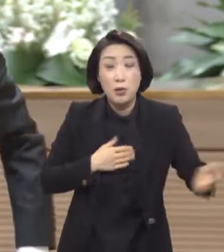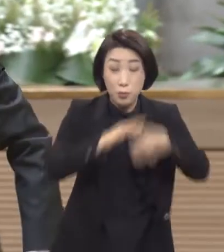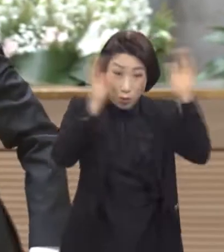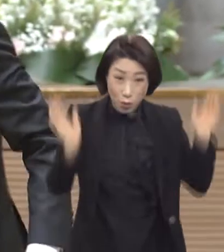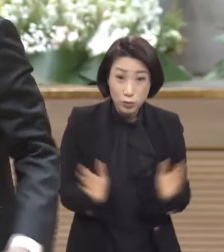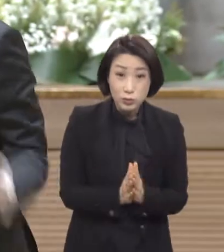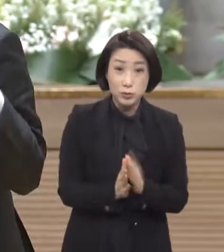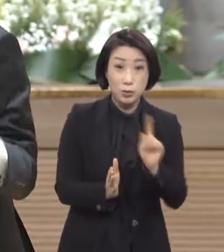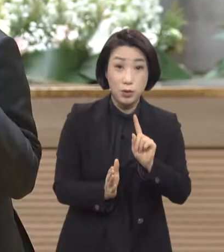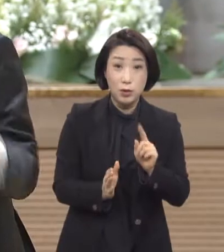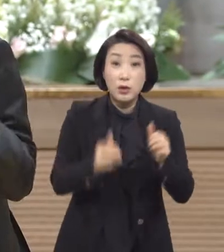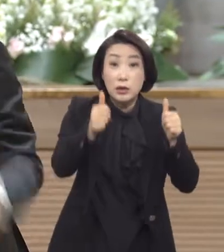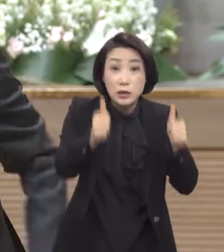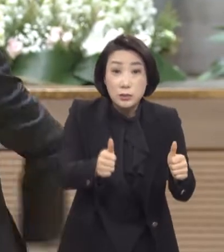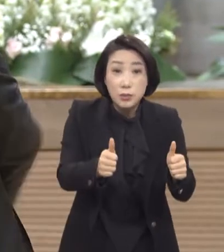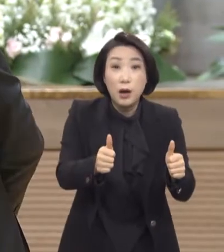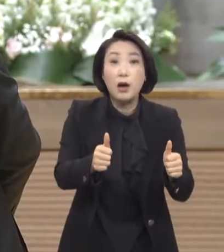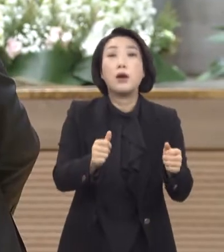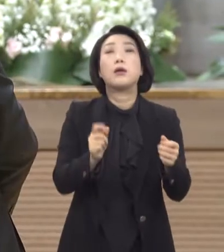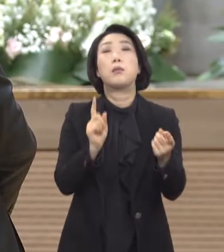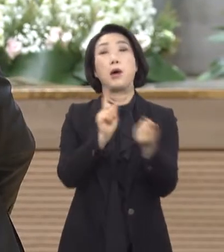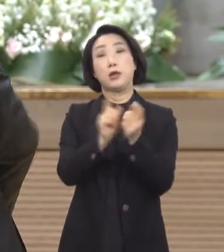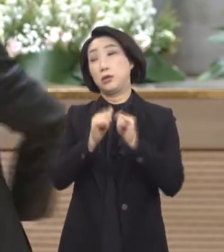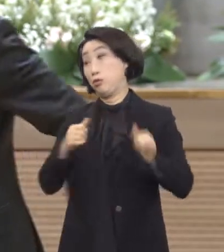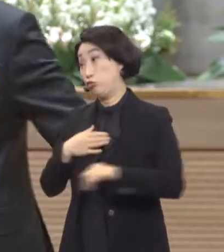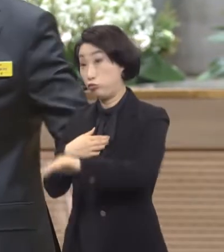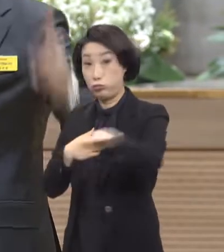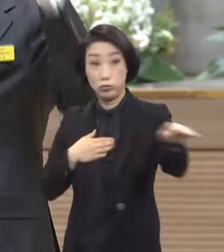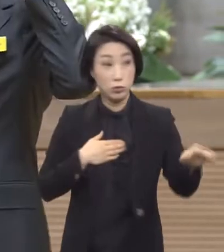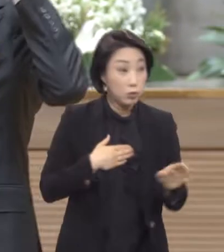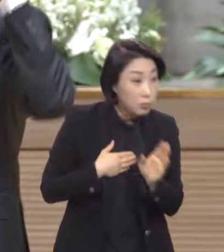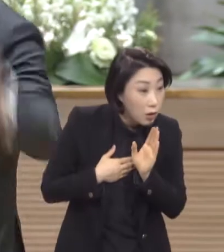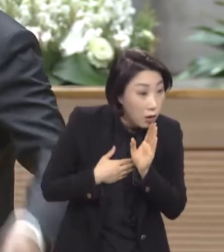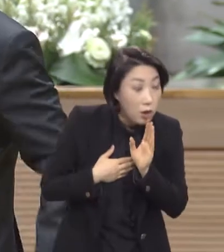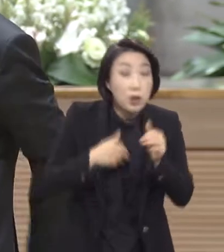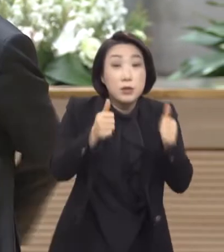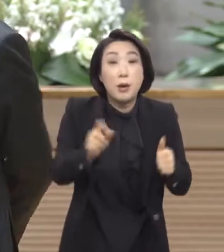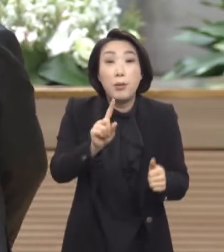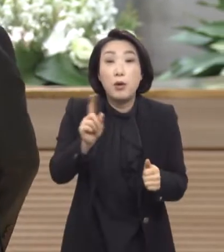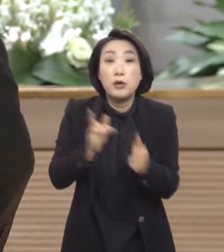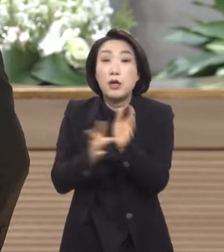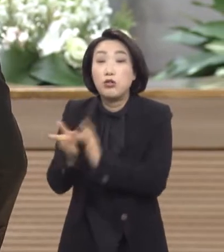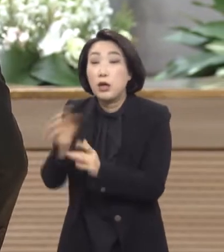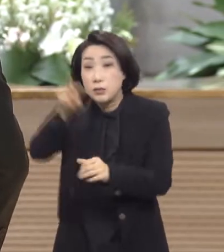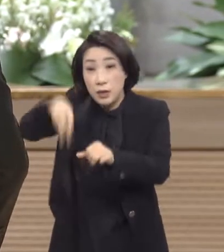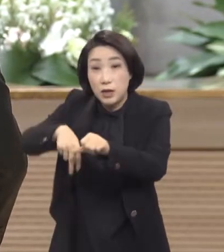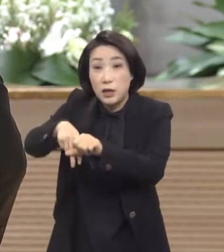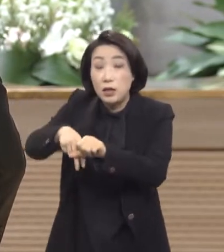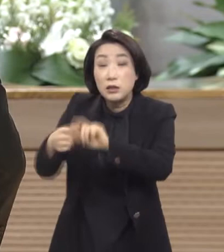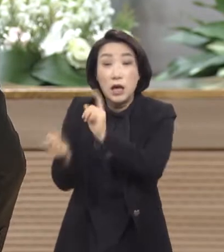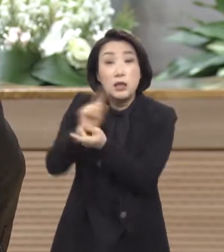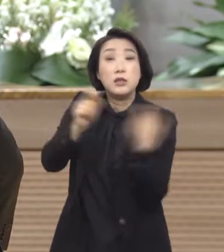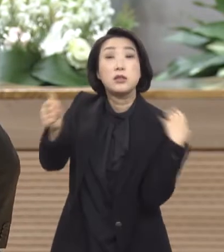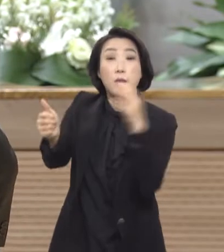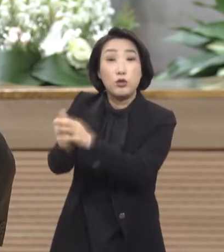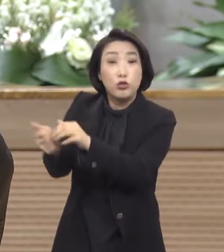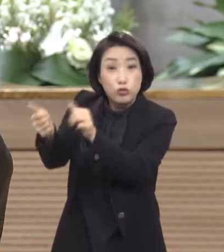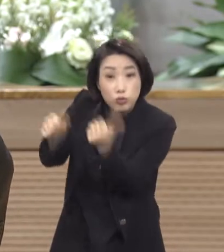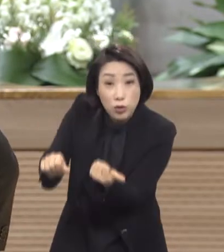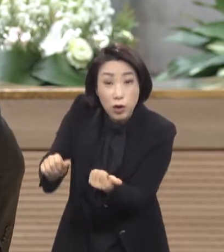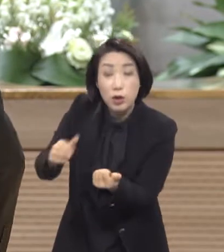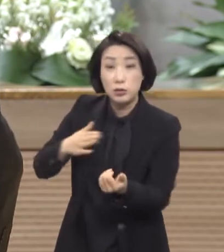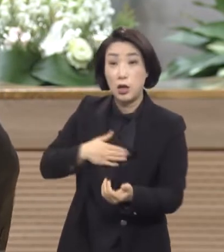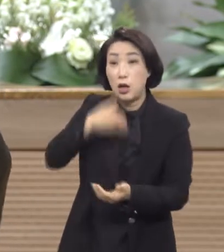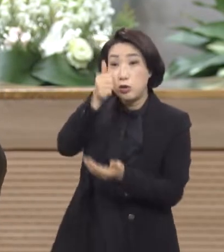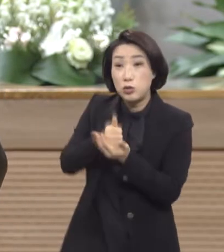다 심판받을 사람인데 그 심판은 십자가에서 내가 짊어지고 죽어야 할